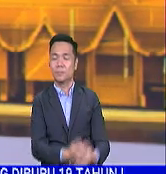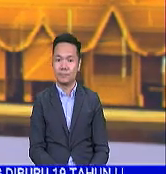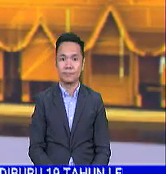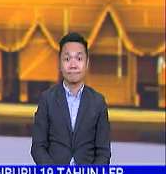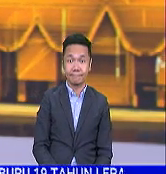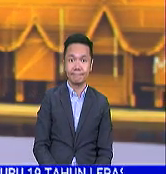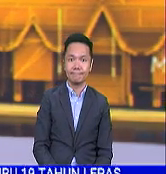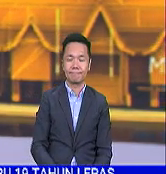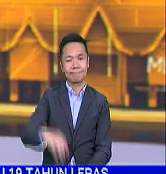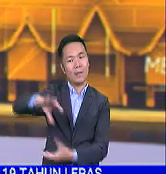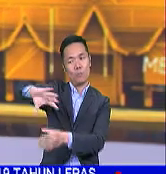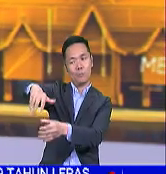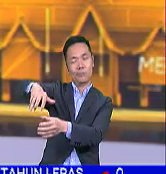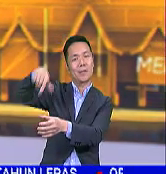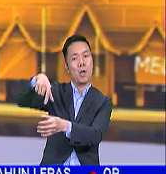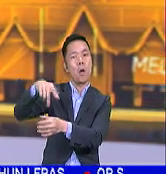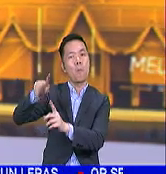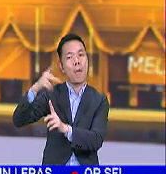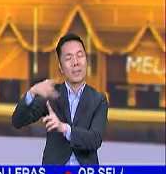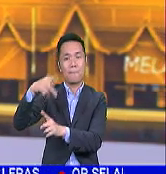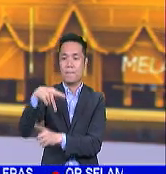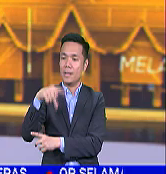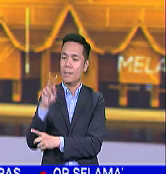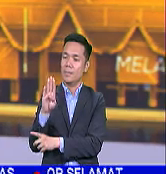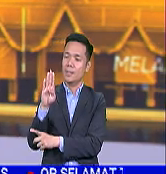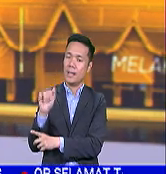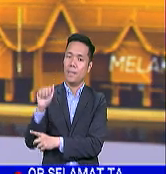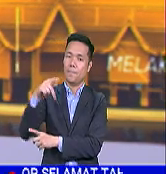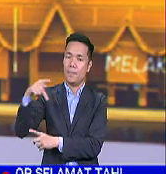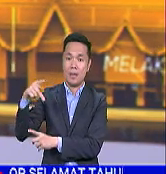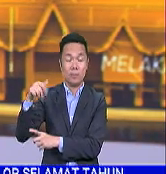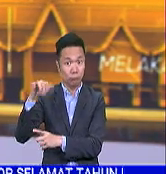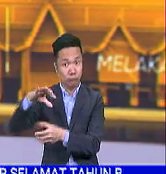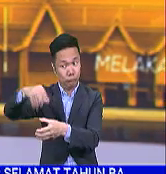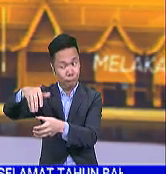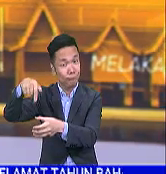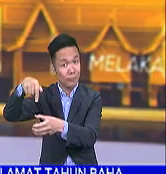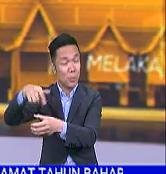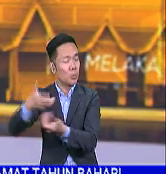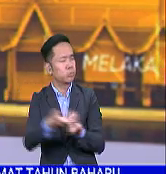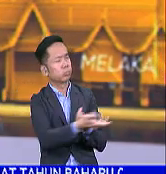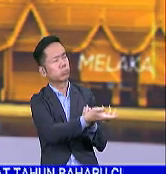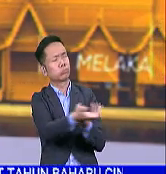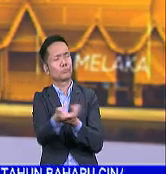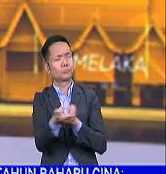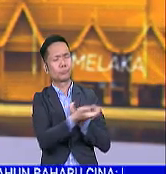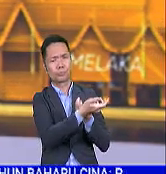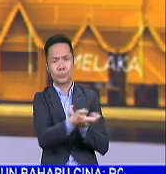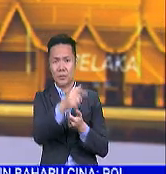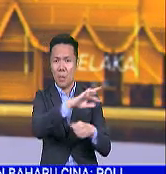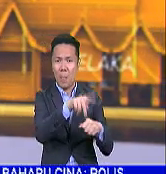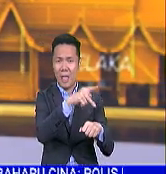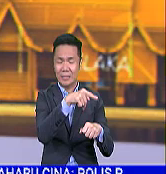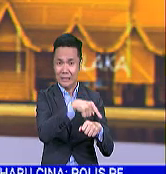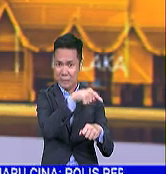Pili air milik Perbadanan Bekalan Air Pulau Pinang PBAPP yang digunakan untuk operasi pemadaman kebakaran di tapak